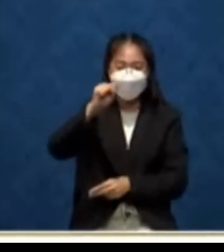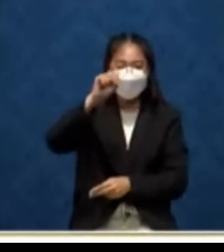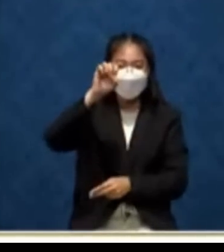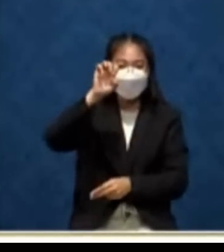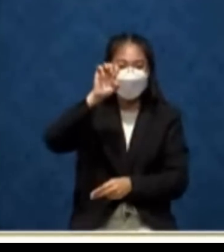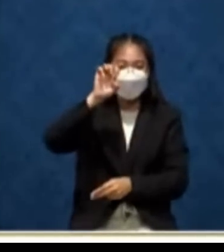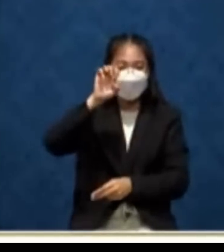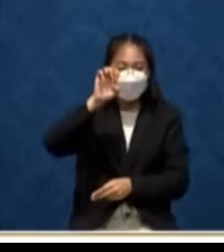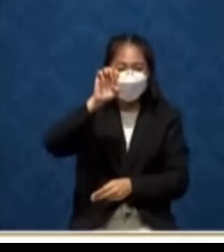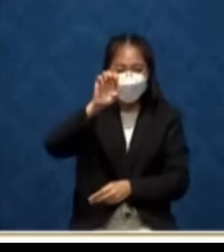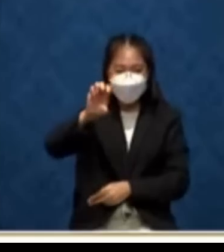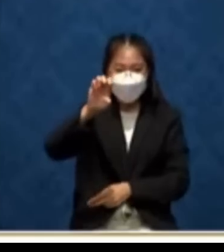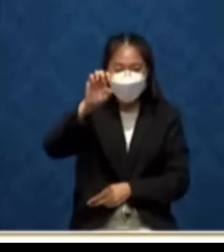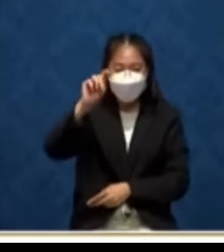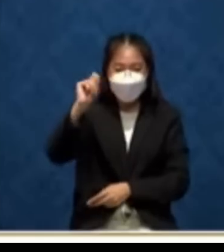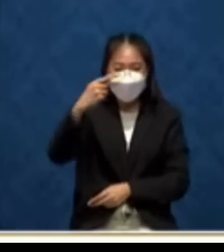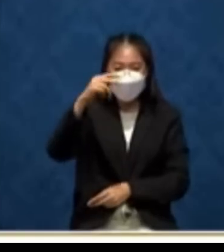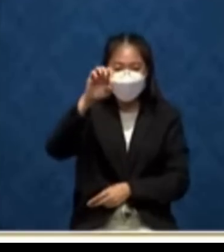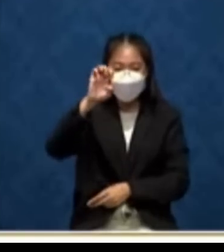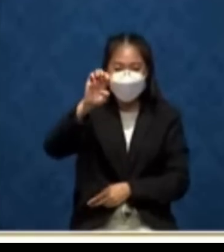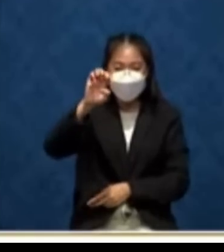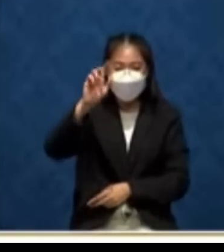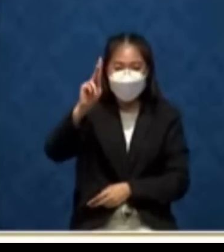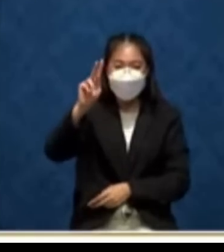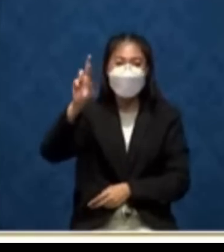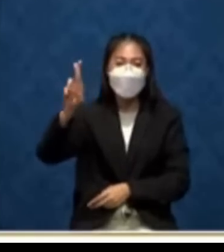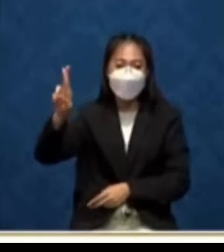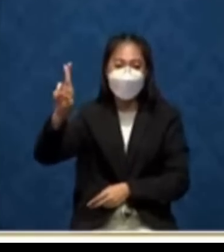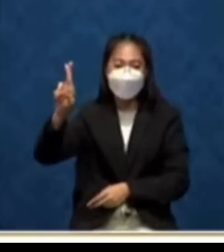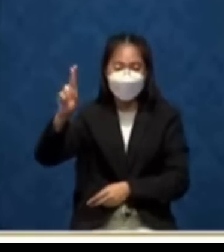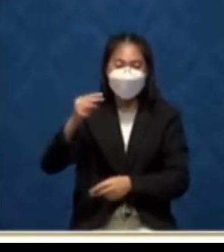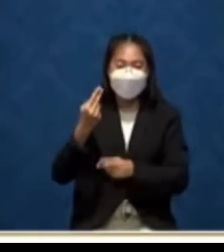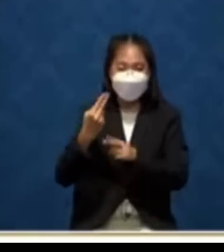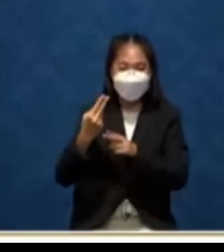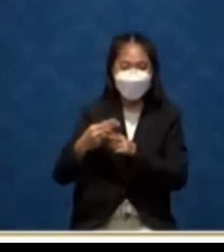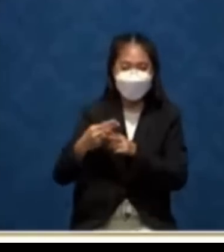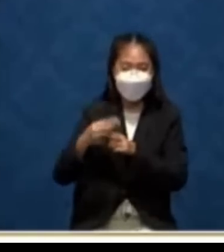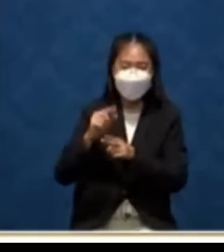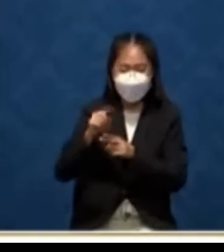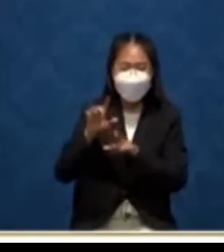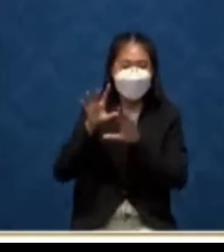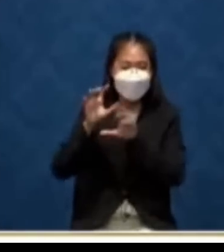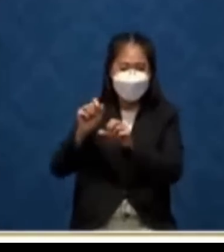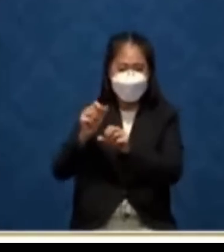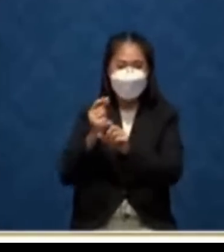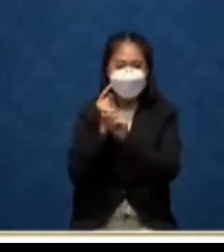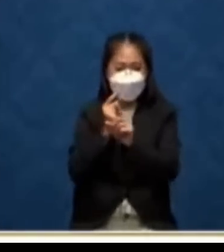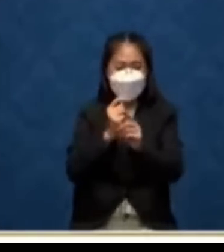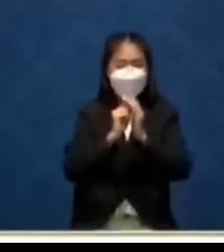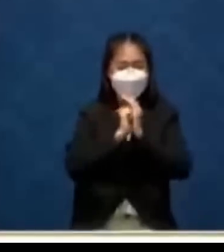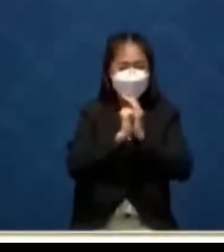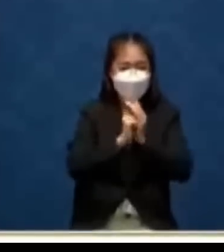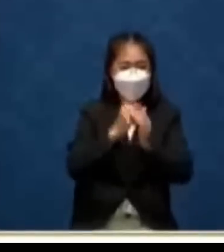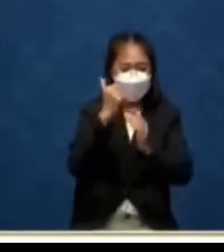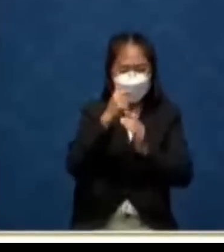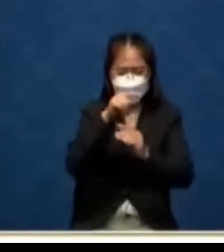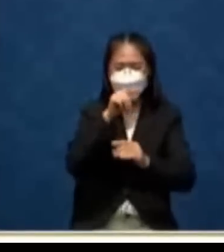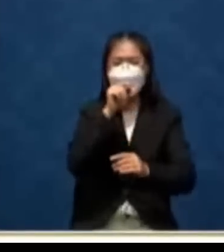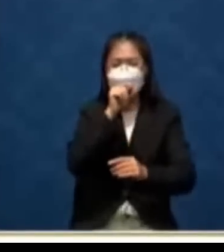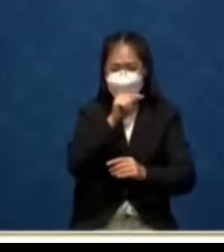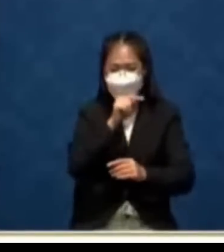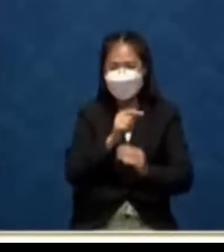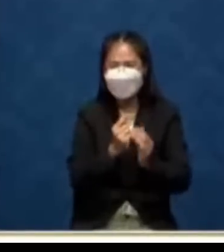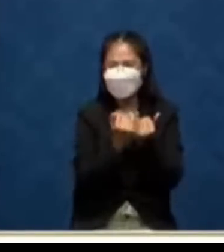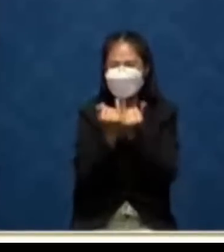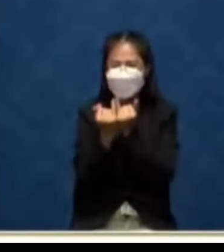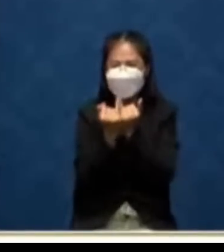หมายจับถูกออกหมายจับไปพร้อมกับเครือข่ายจีนเทาลายอื่นๆคนนี้สนิทกับคุณธรรมนัสมาก